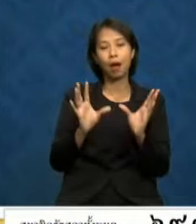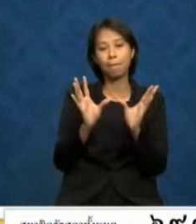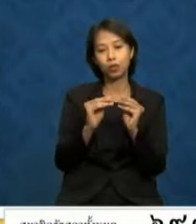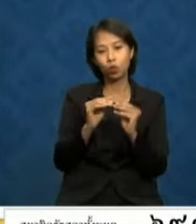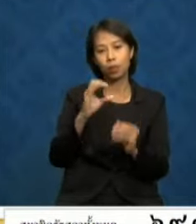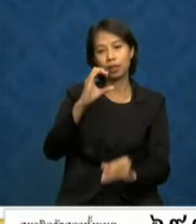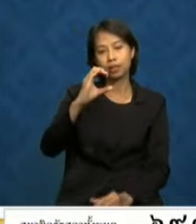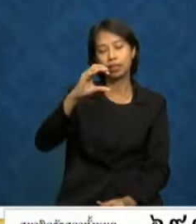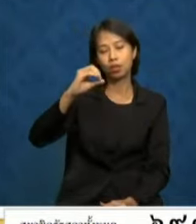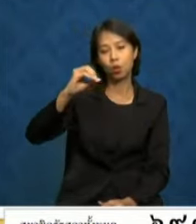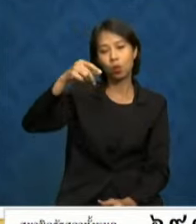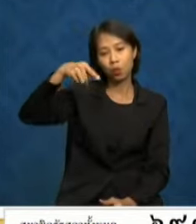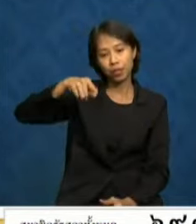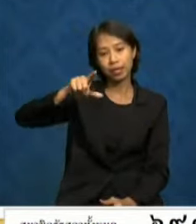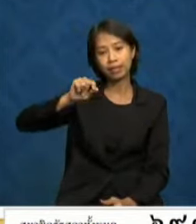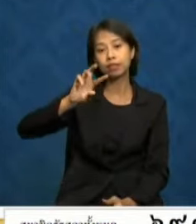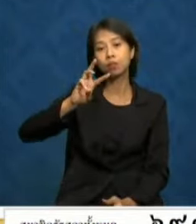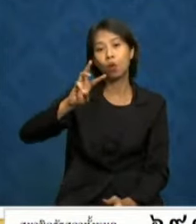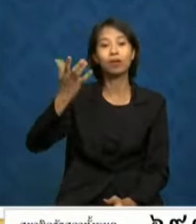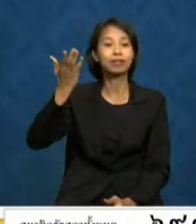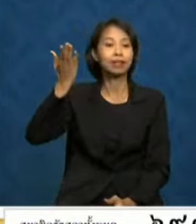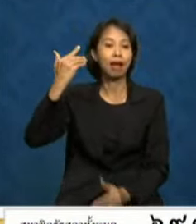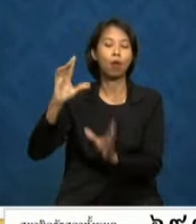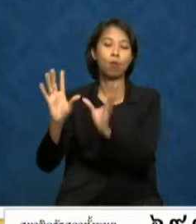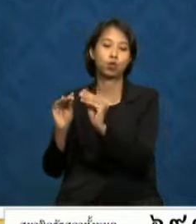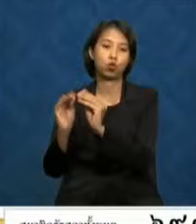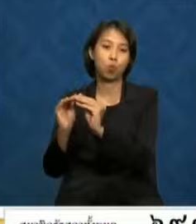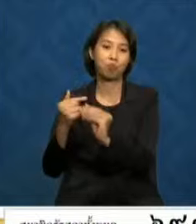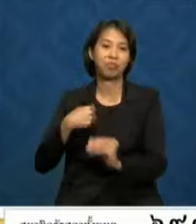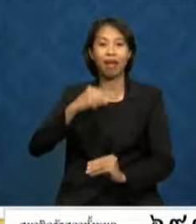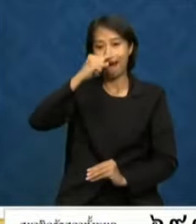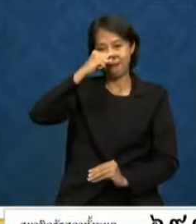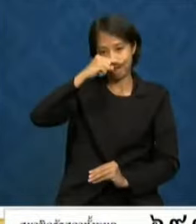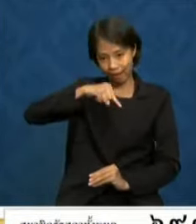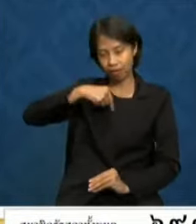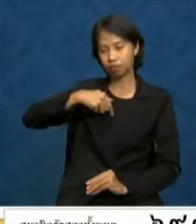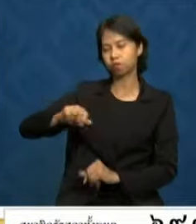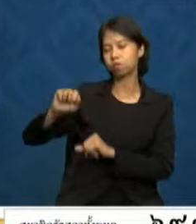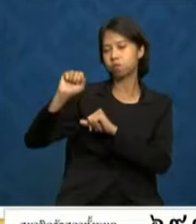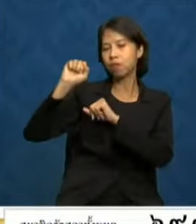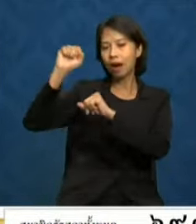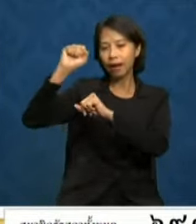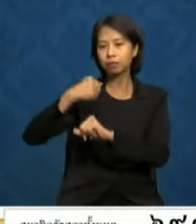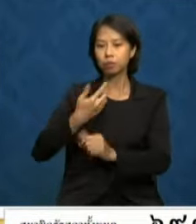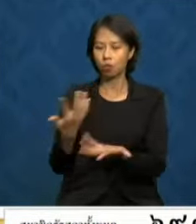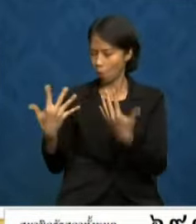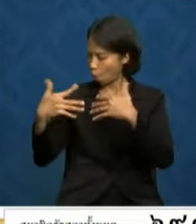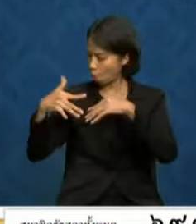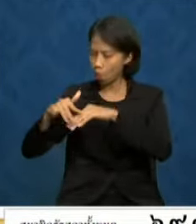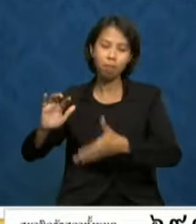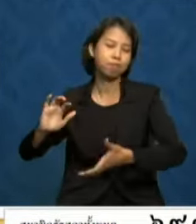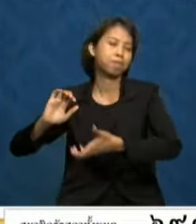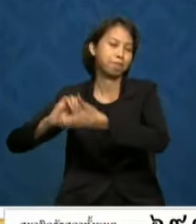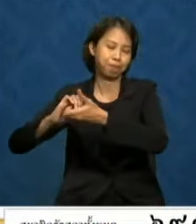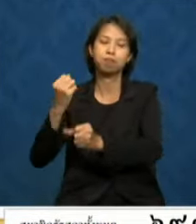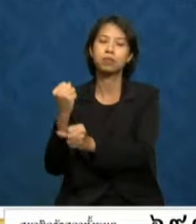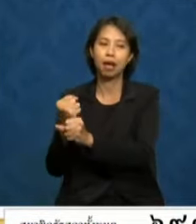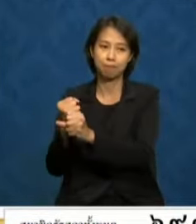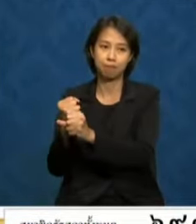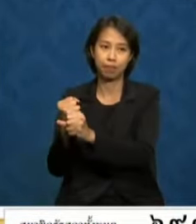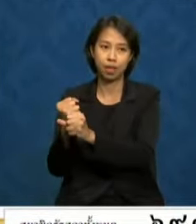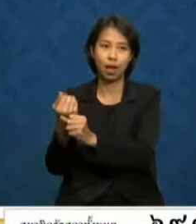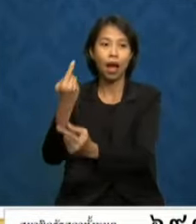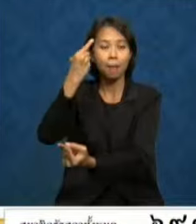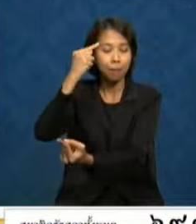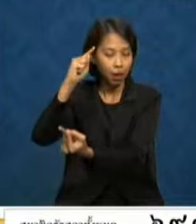26ที่กรุงกลาสโกเนี่ยเราได้มีการประกาศเจตนารมณ์นะครับของเราว่าเราจะร่วมที่จะทำเรื่องนี้นะครับโดยตั้งเป้า